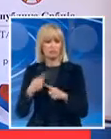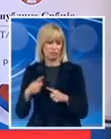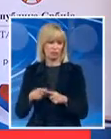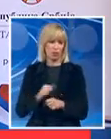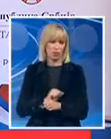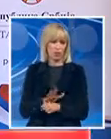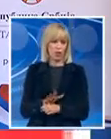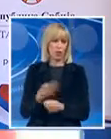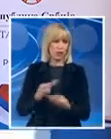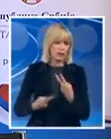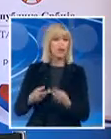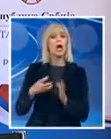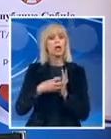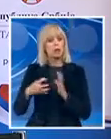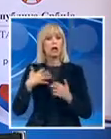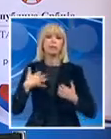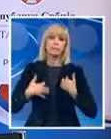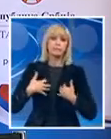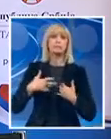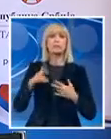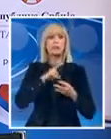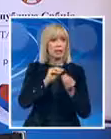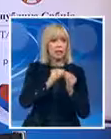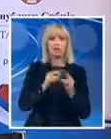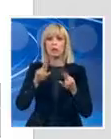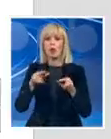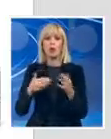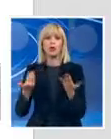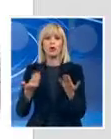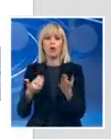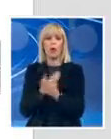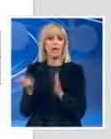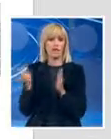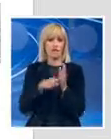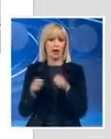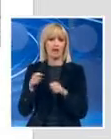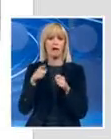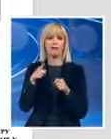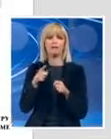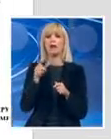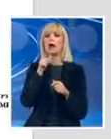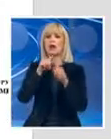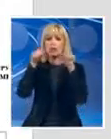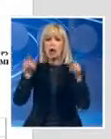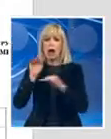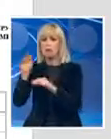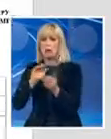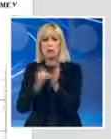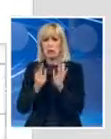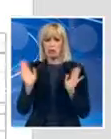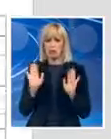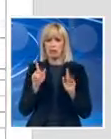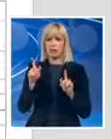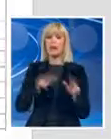i dalje su spremni i imaju tržište i imaju mogućnost da idu u nove investicije. Za privrednike odlazak na šalter nije potreban.